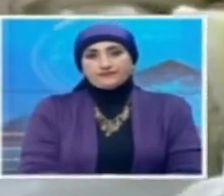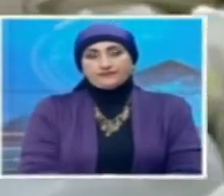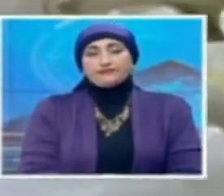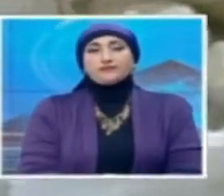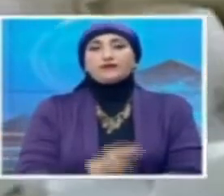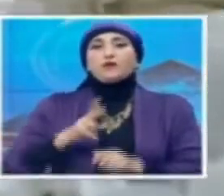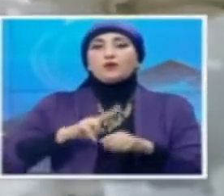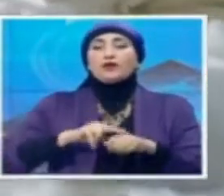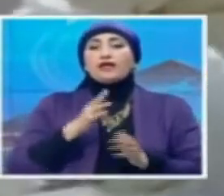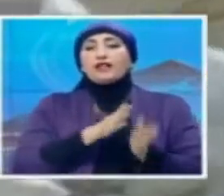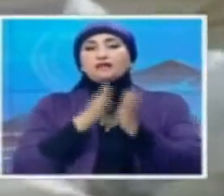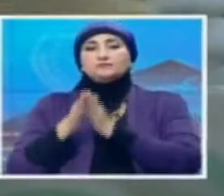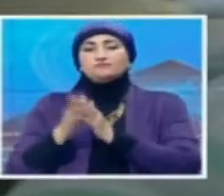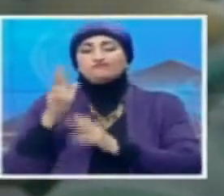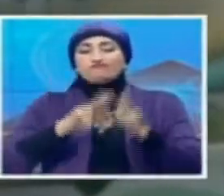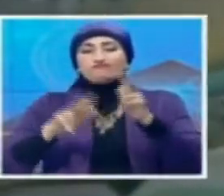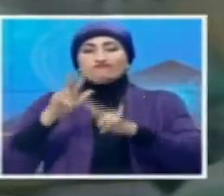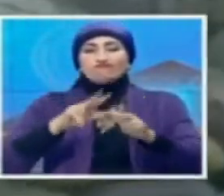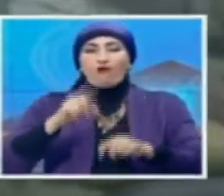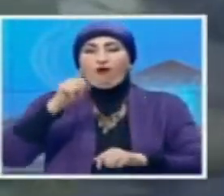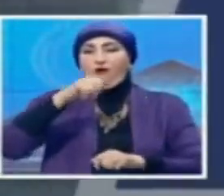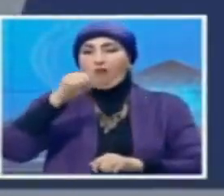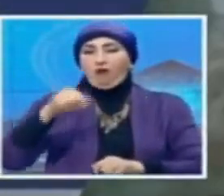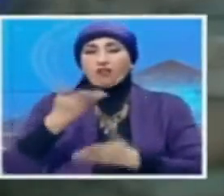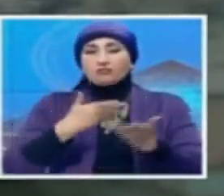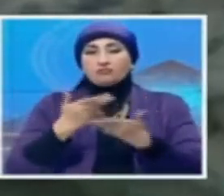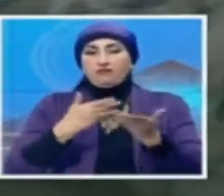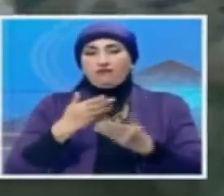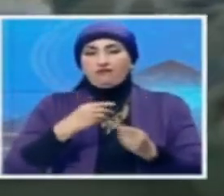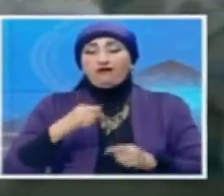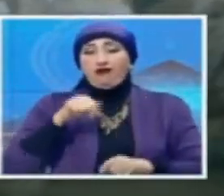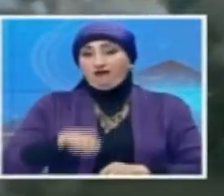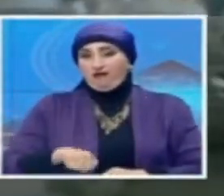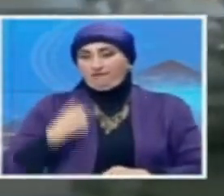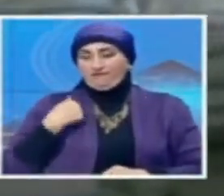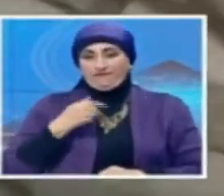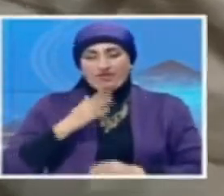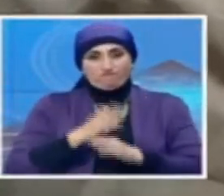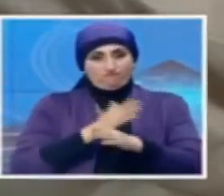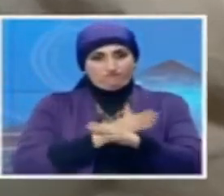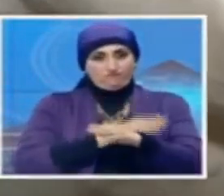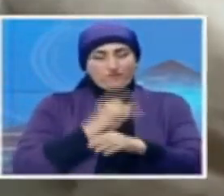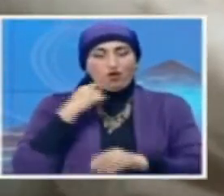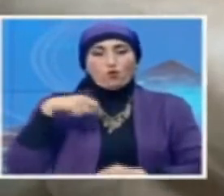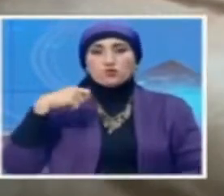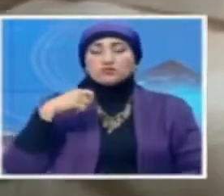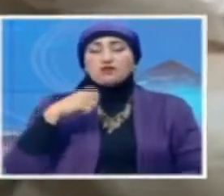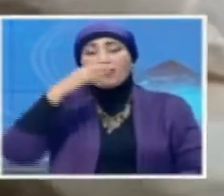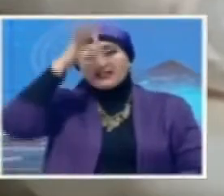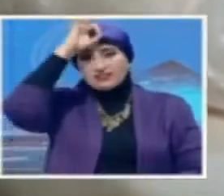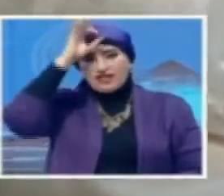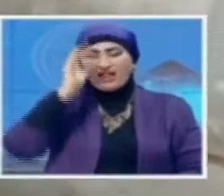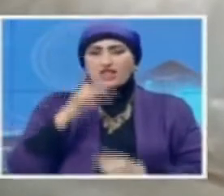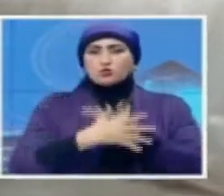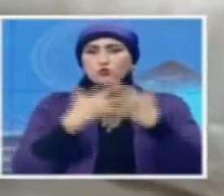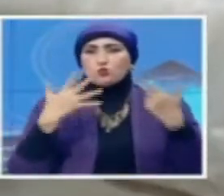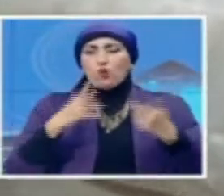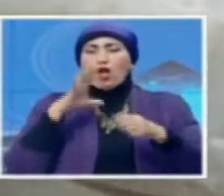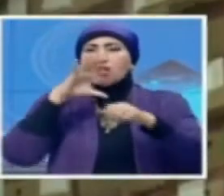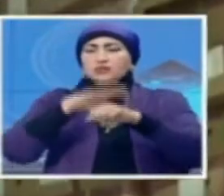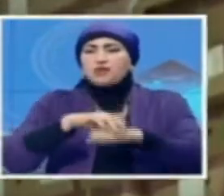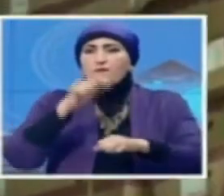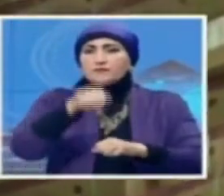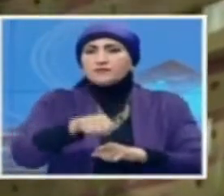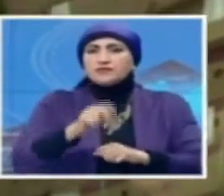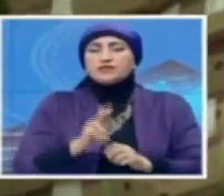وإلى قضايا الغش التجاري والتلاعب بالدعم، أسفرت جهود وزارة الداخلية خلال أسبوع عن ضبط